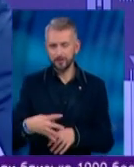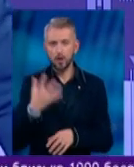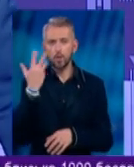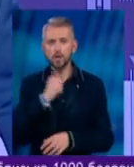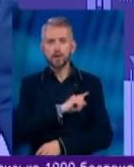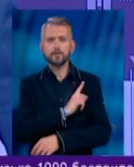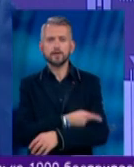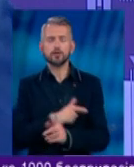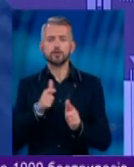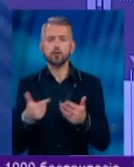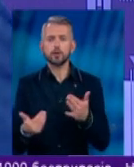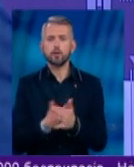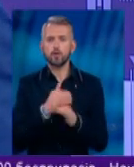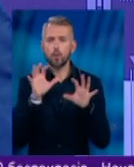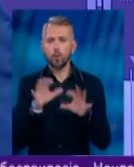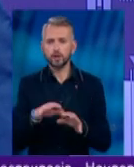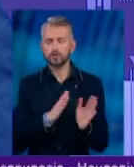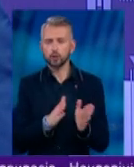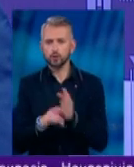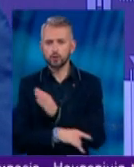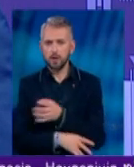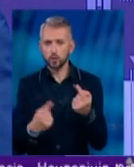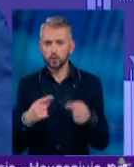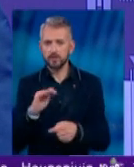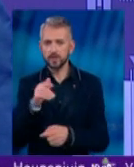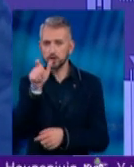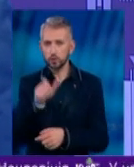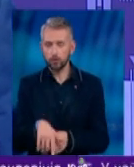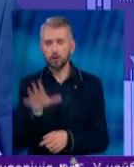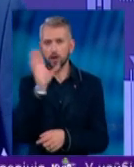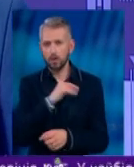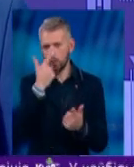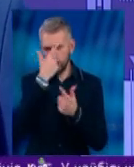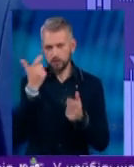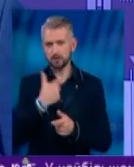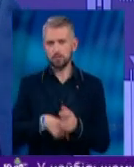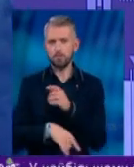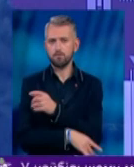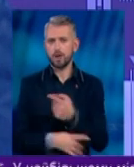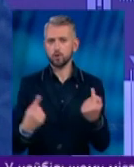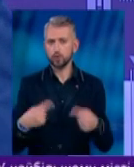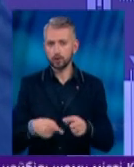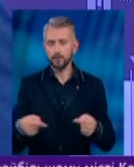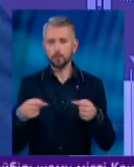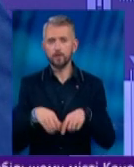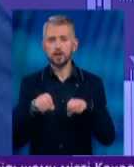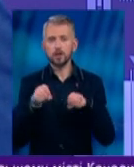силу вступить новий кодекс з процедури банкрутства, фізична особа зможе оголосити себе банкрутом. Відповідне